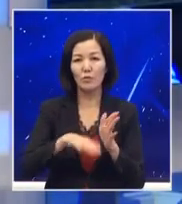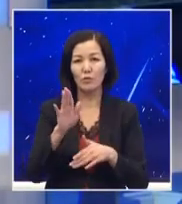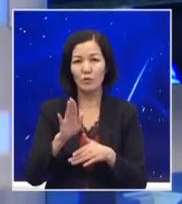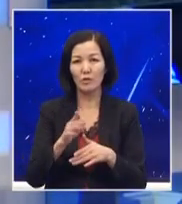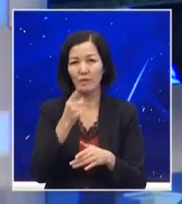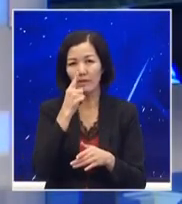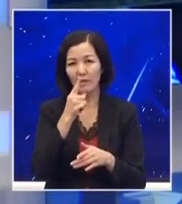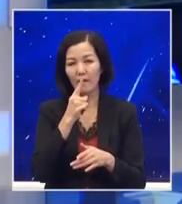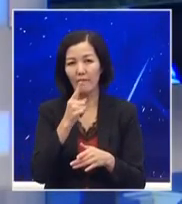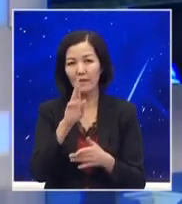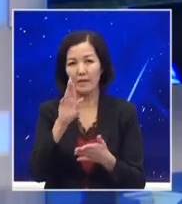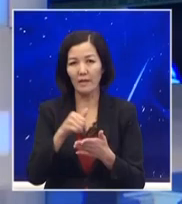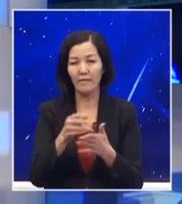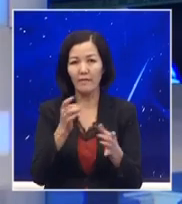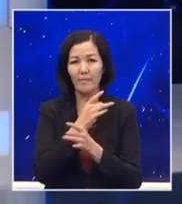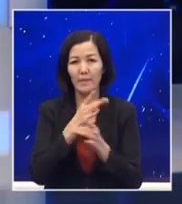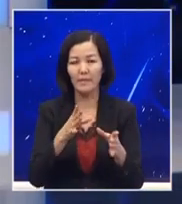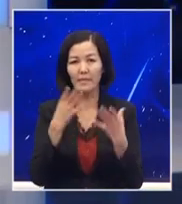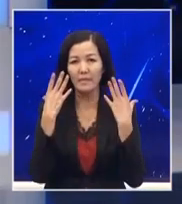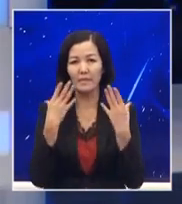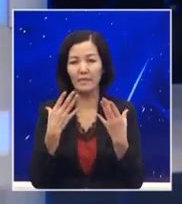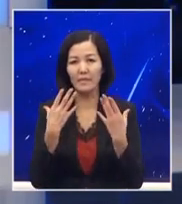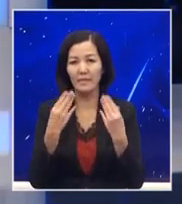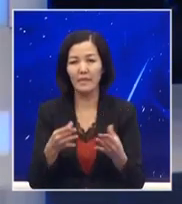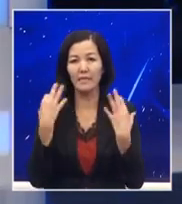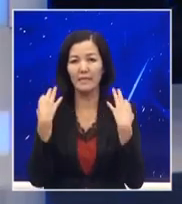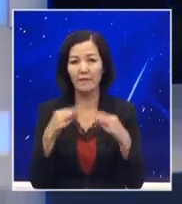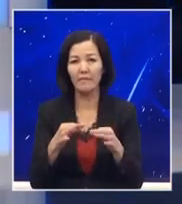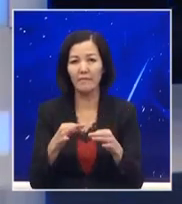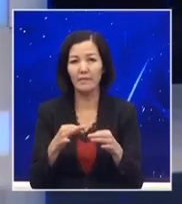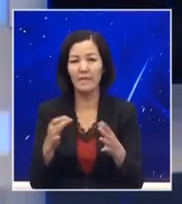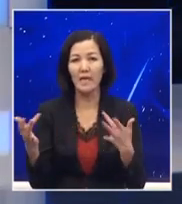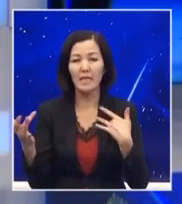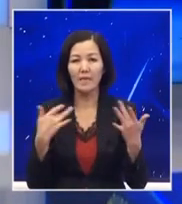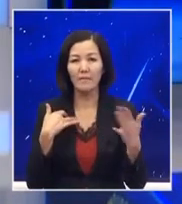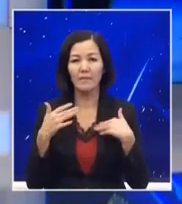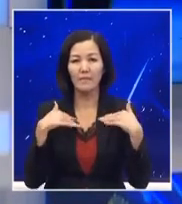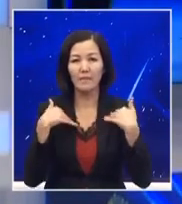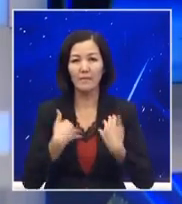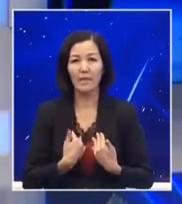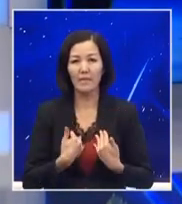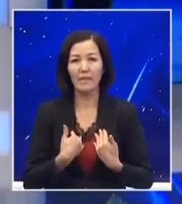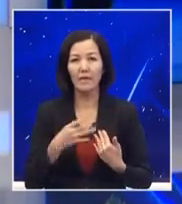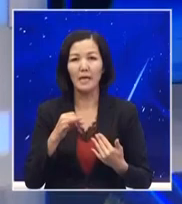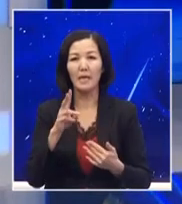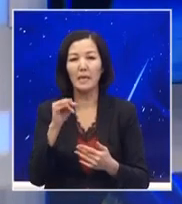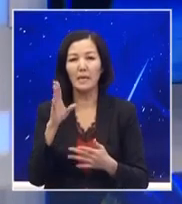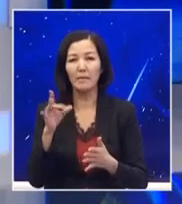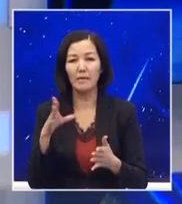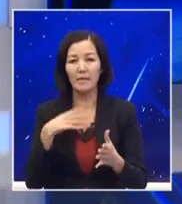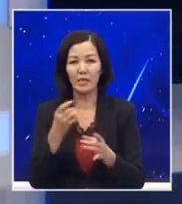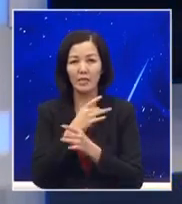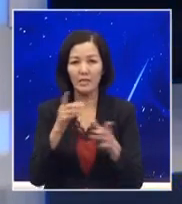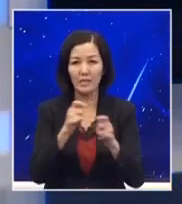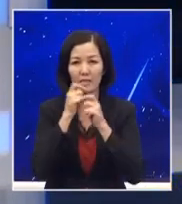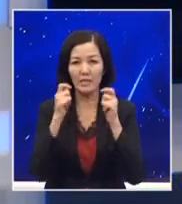В канун главного государственного праздника страны Дня независимости в драматическом театре имени Бекенримовой состоялось